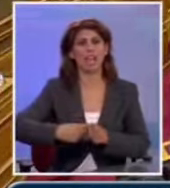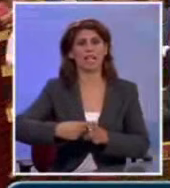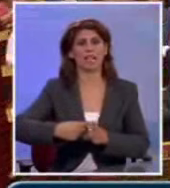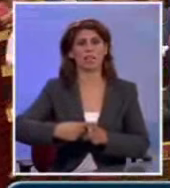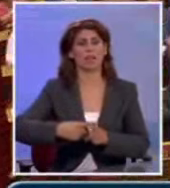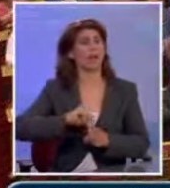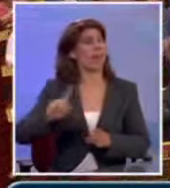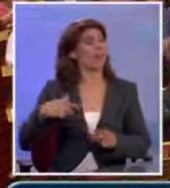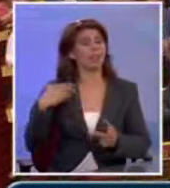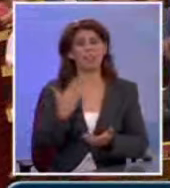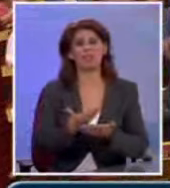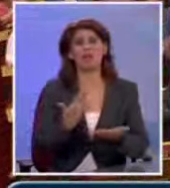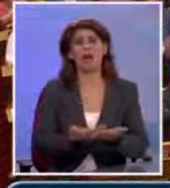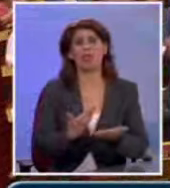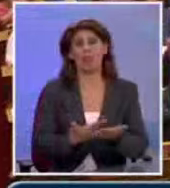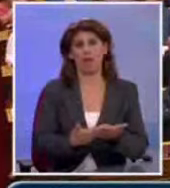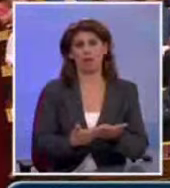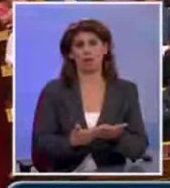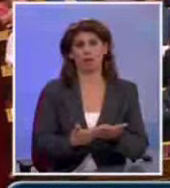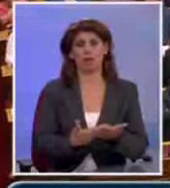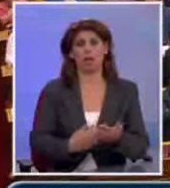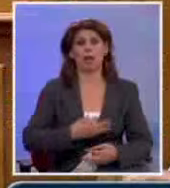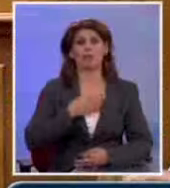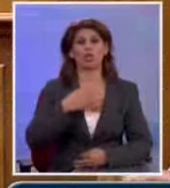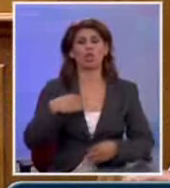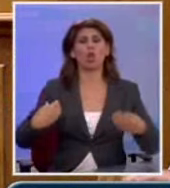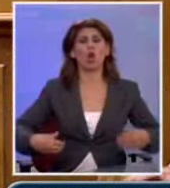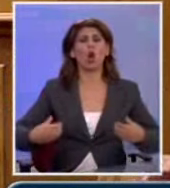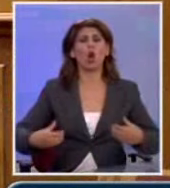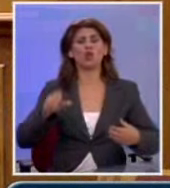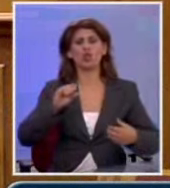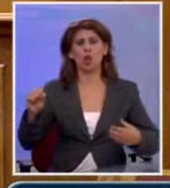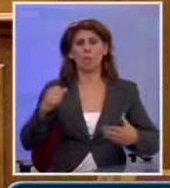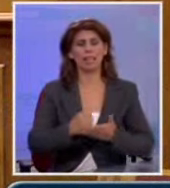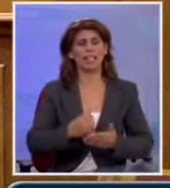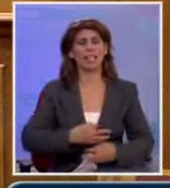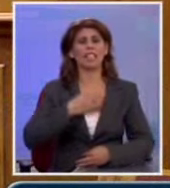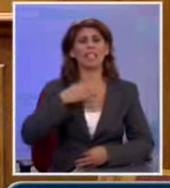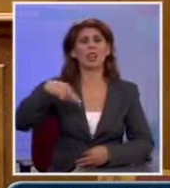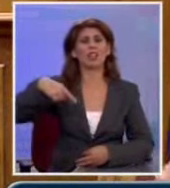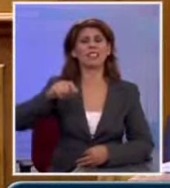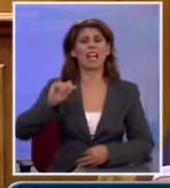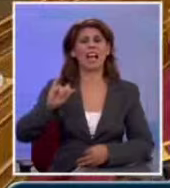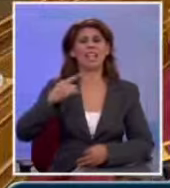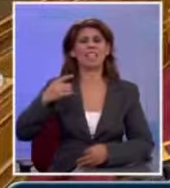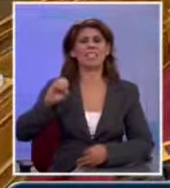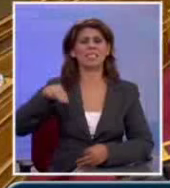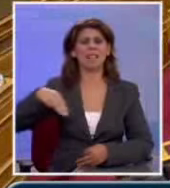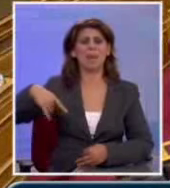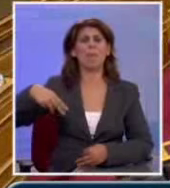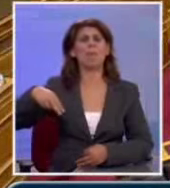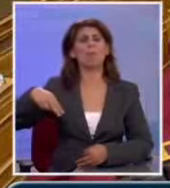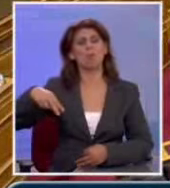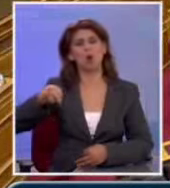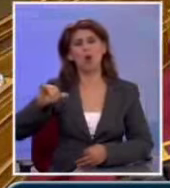Δεν θα ζητήσουμε την άδεια από τον κύριο Σόιμπλε και τον κύριο Ντάιζεμπλουμ για να